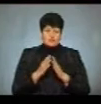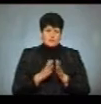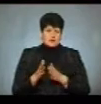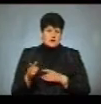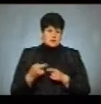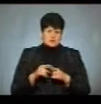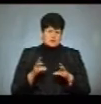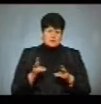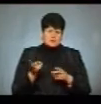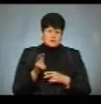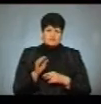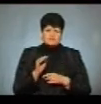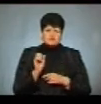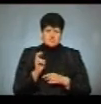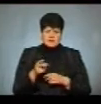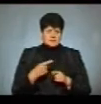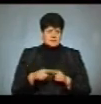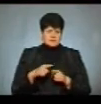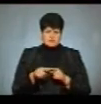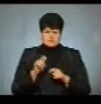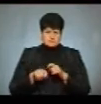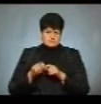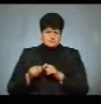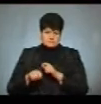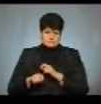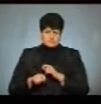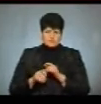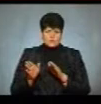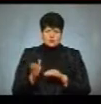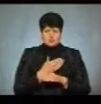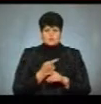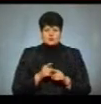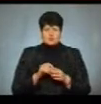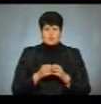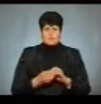проблеми треба звернутися в ЖЕК. В ЖЕК це досить швидко дослідить і усуне цю проблему.